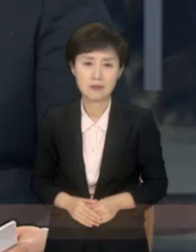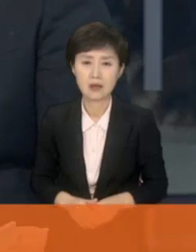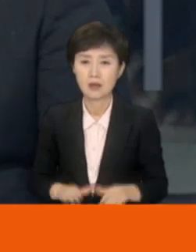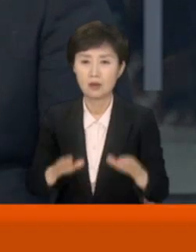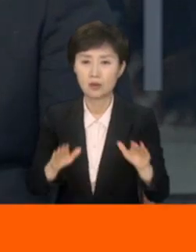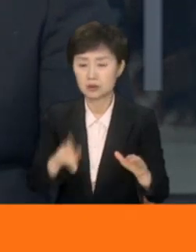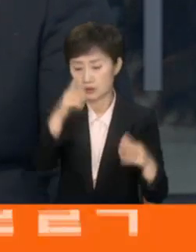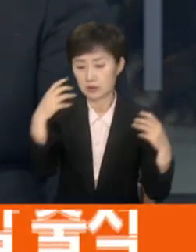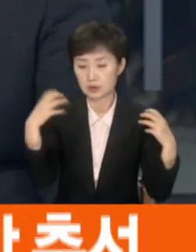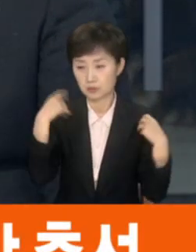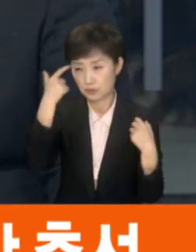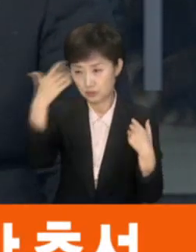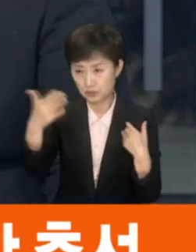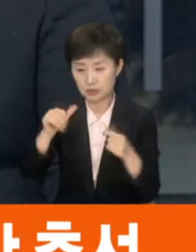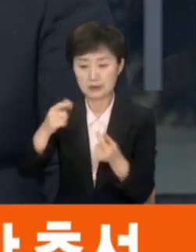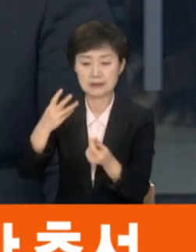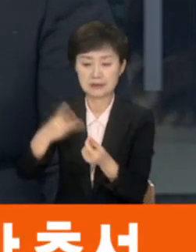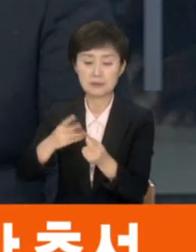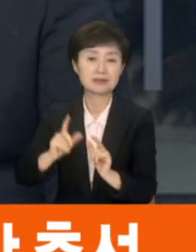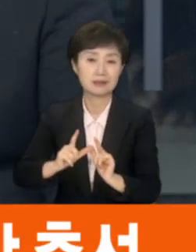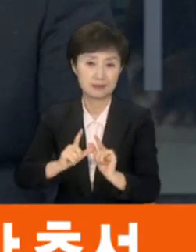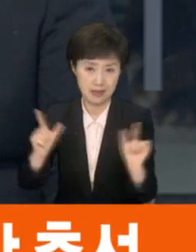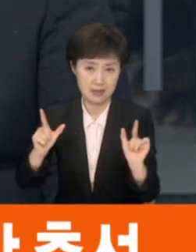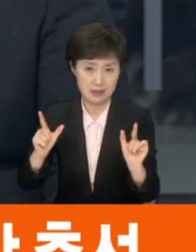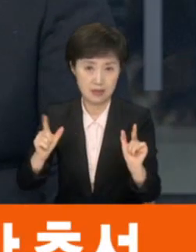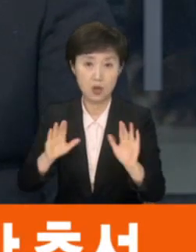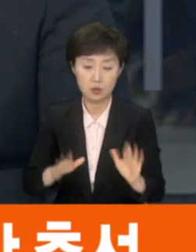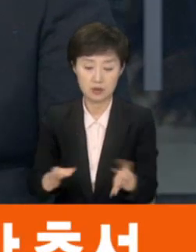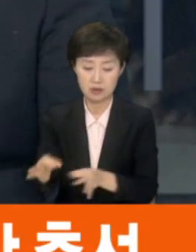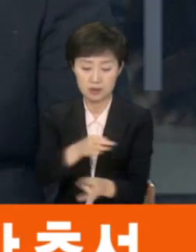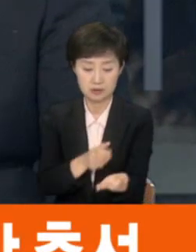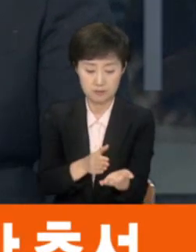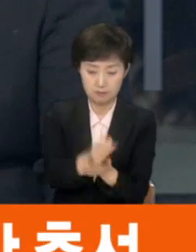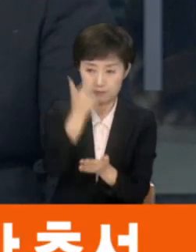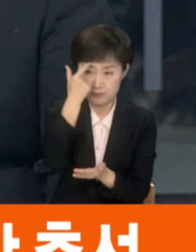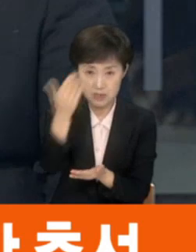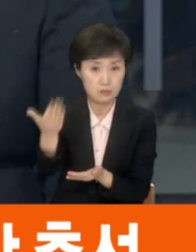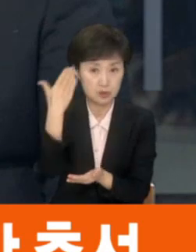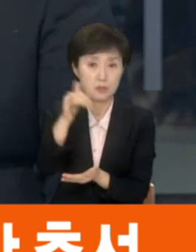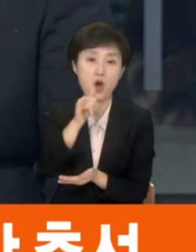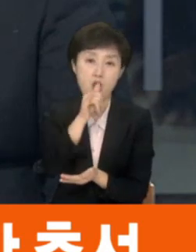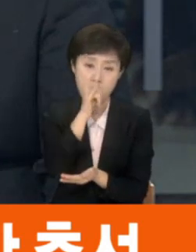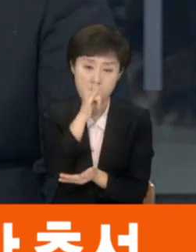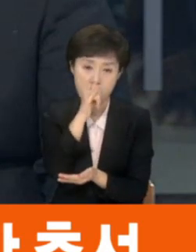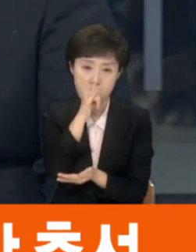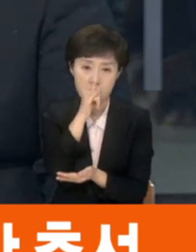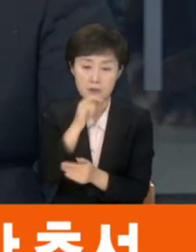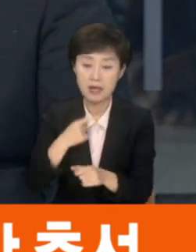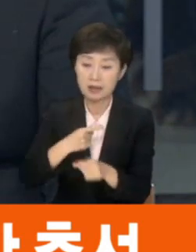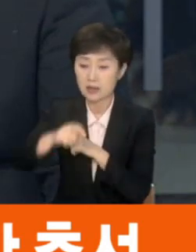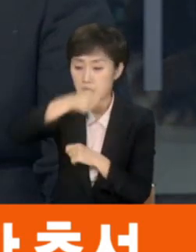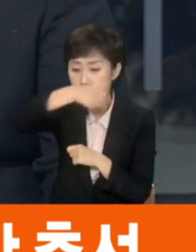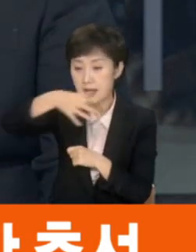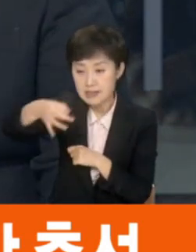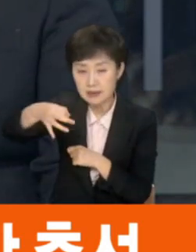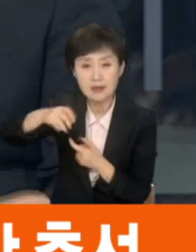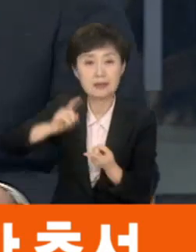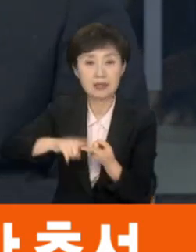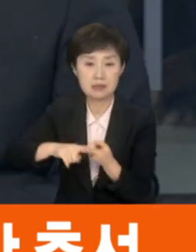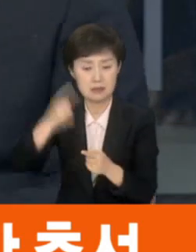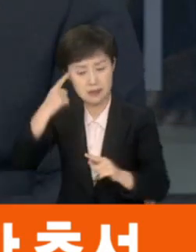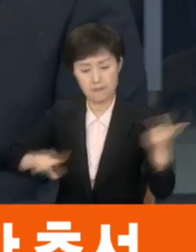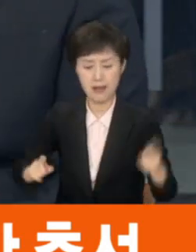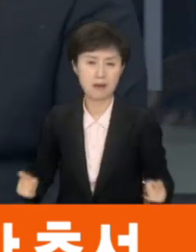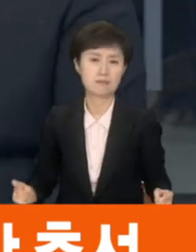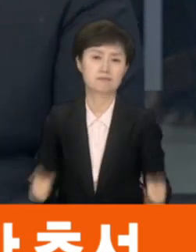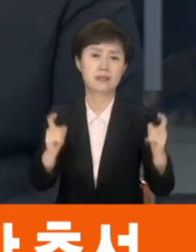대정부 질문 3회차를 맞은 국회는 오늘 경제 분야를 다룹니다 여야는 내년도 전부 예산안 등을 놓고 충돌할 것으로